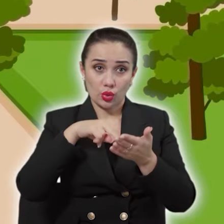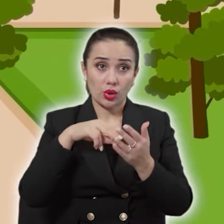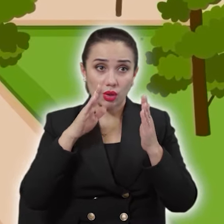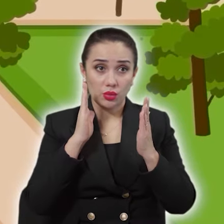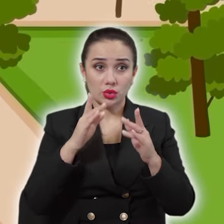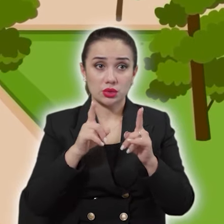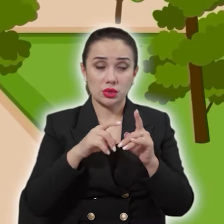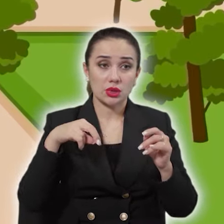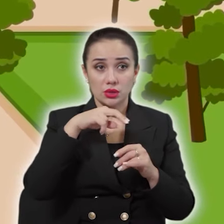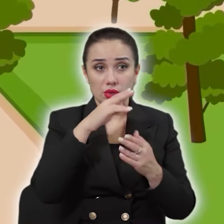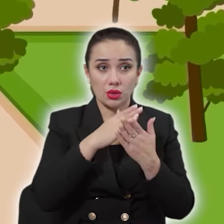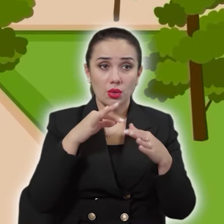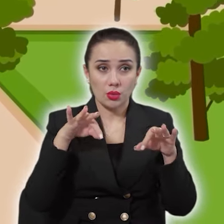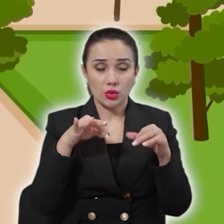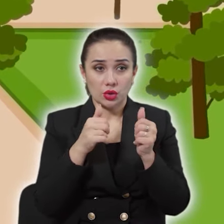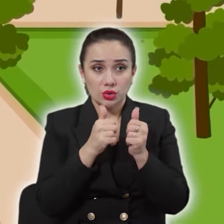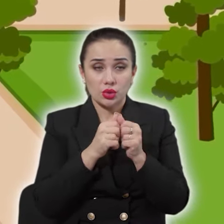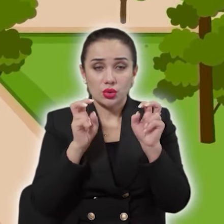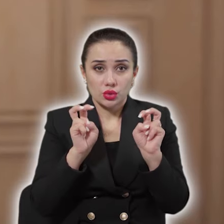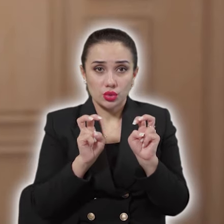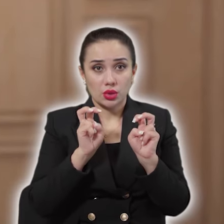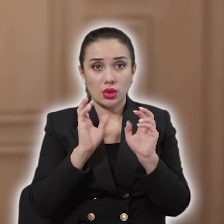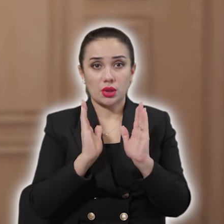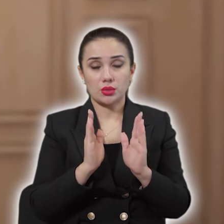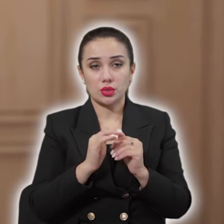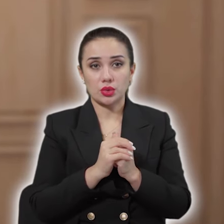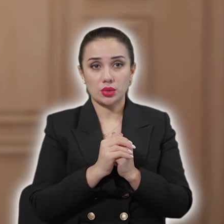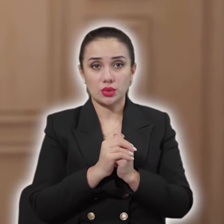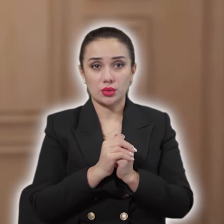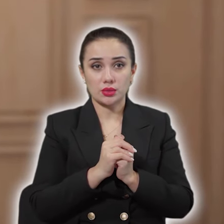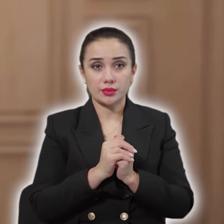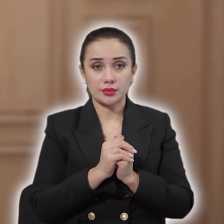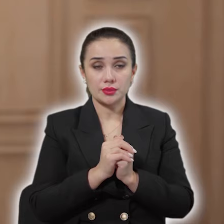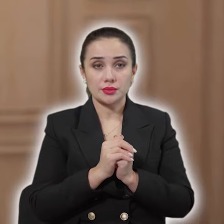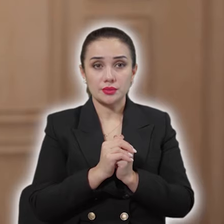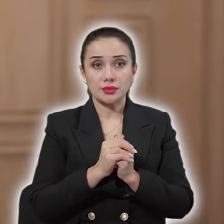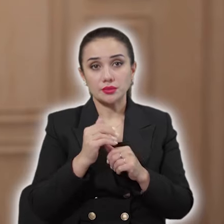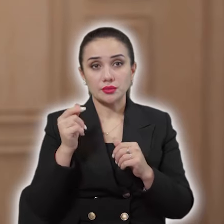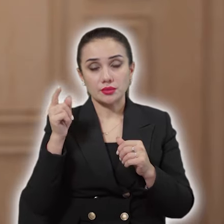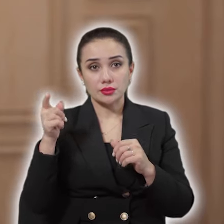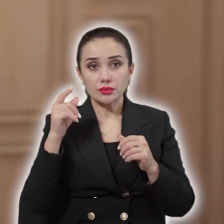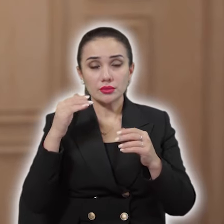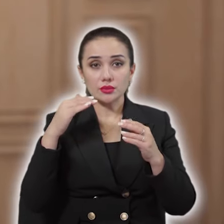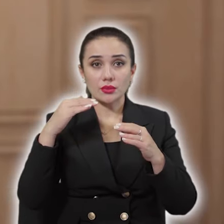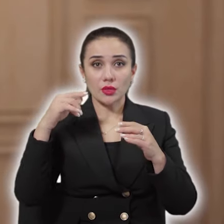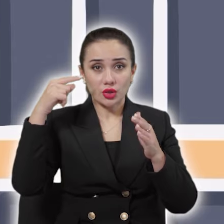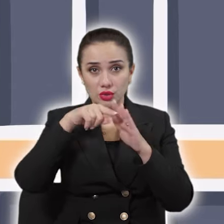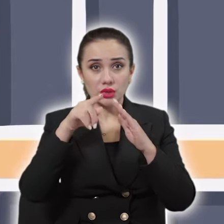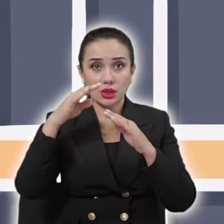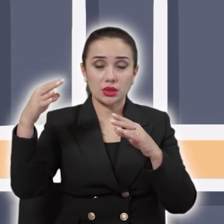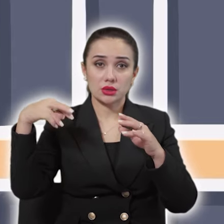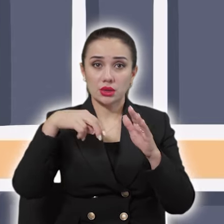turgan bo'lsa, tashqariga chiqib mashinaning yonida cho'kkalab tur. Tushunarli. Shunda ichkaridagilar tashqariga